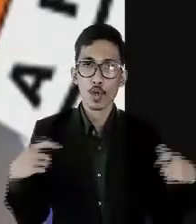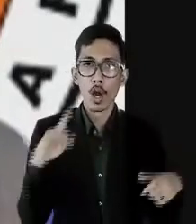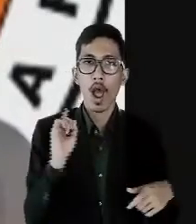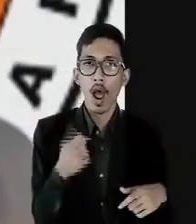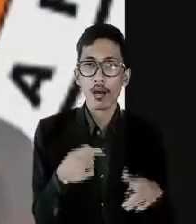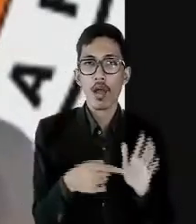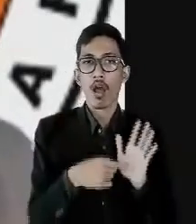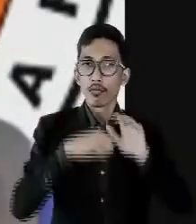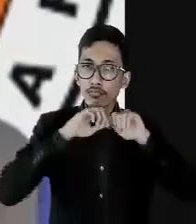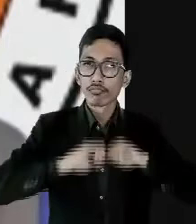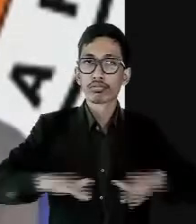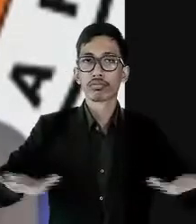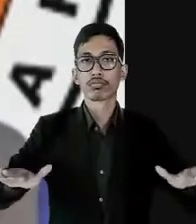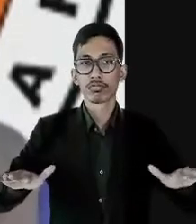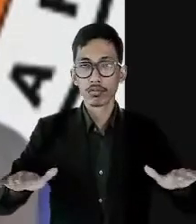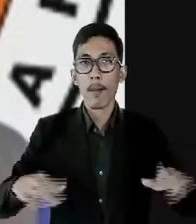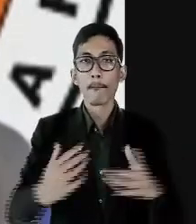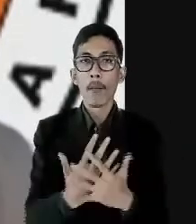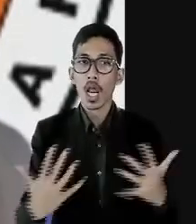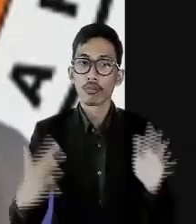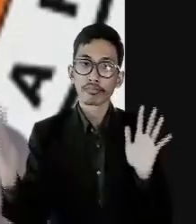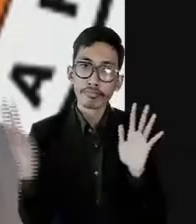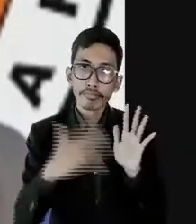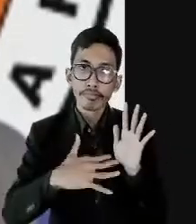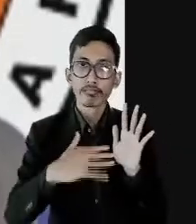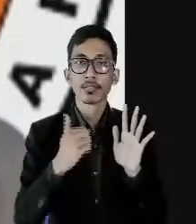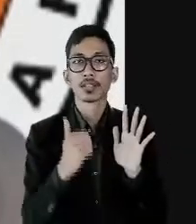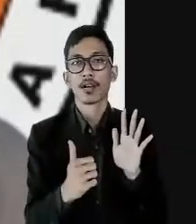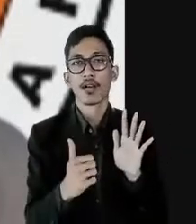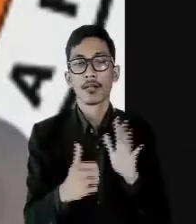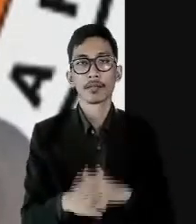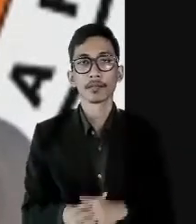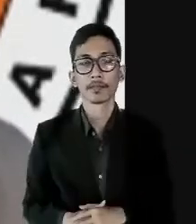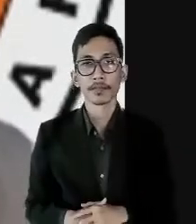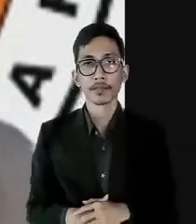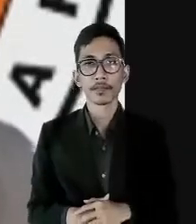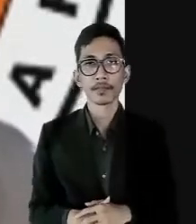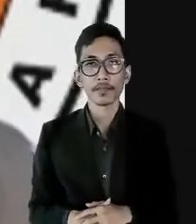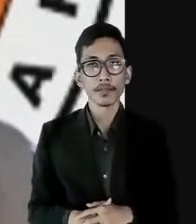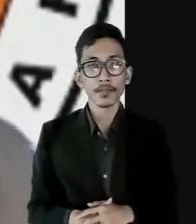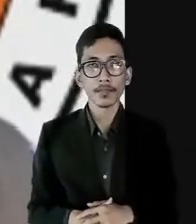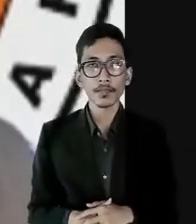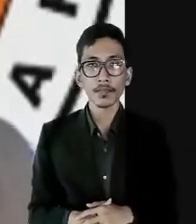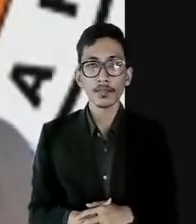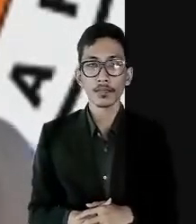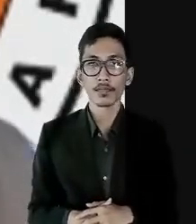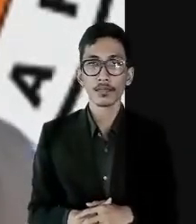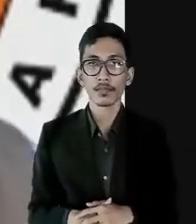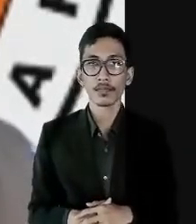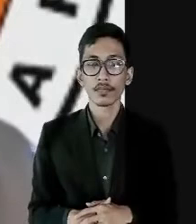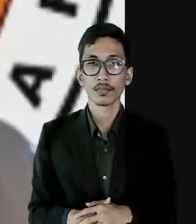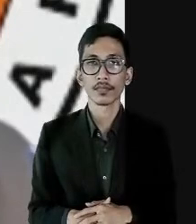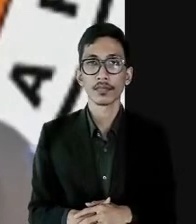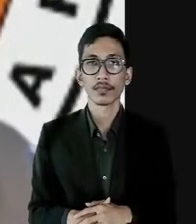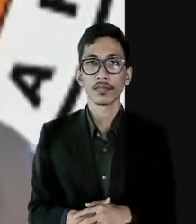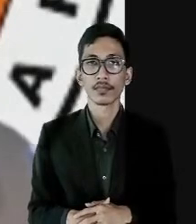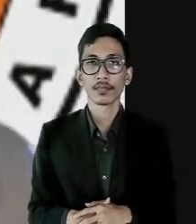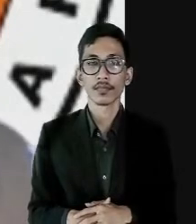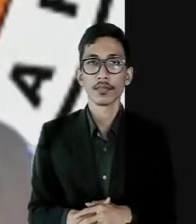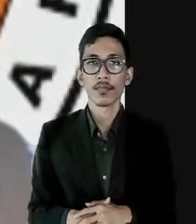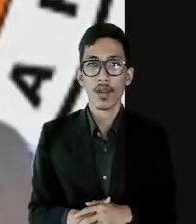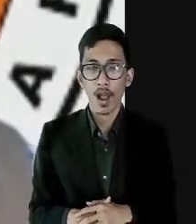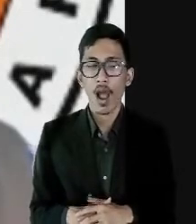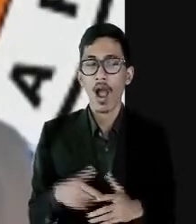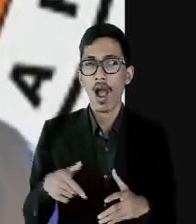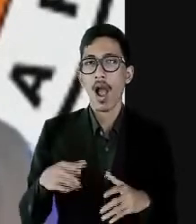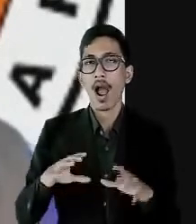berikut kerjasama kita dengan pusat, yaitu membangun koordinasi yang terlebih khusus saat ini ada